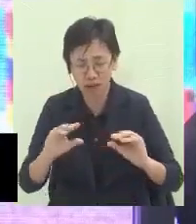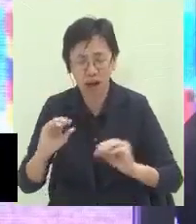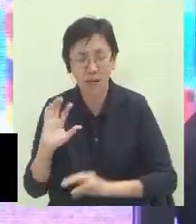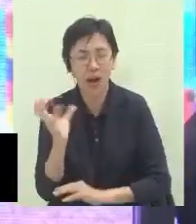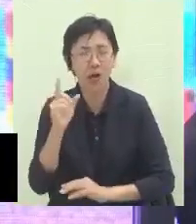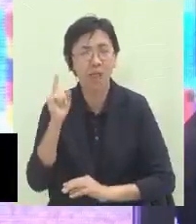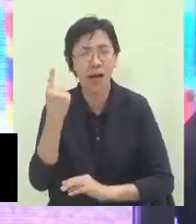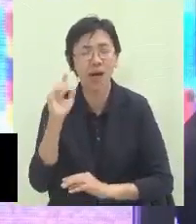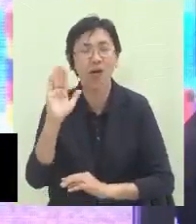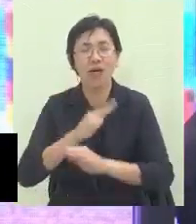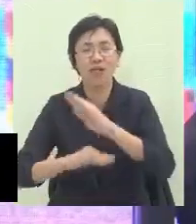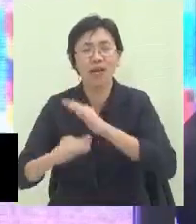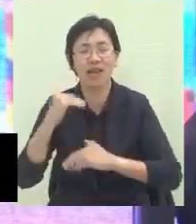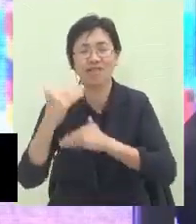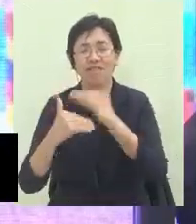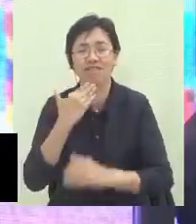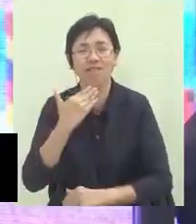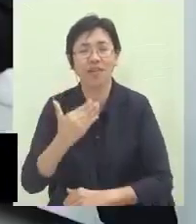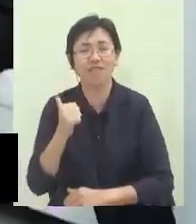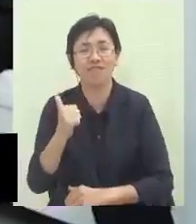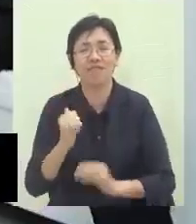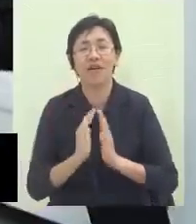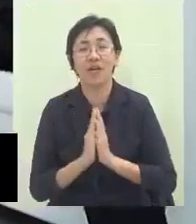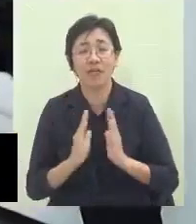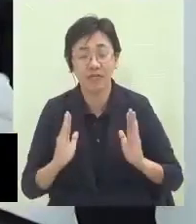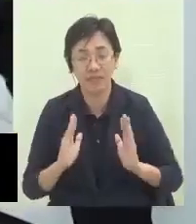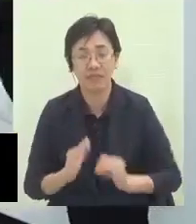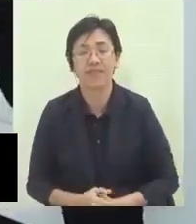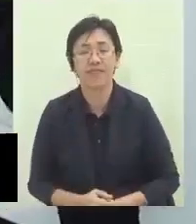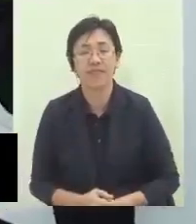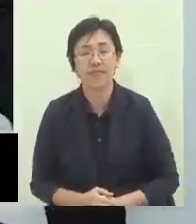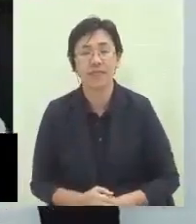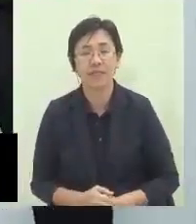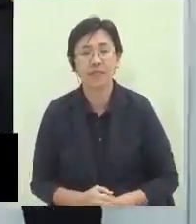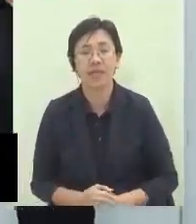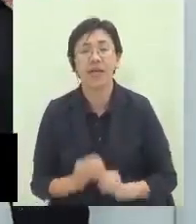กราบขอบพระคุณครับ ขอบคุณครับขอบพระคุณครับ